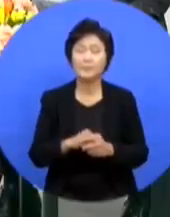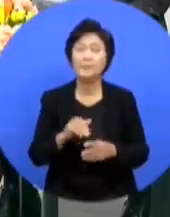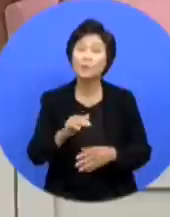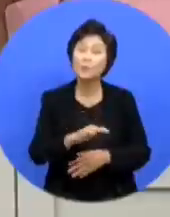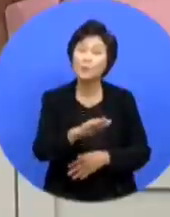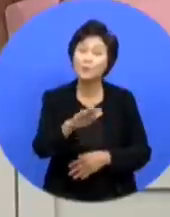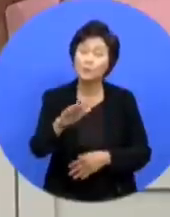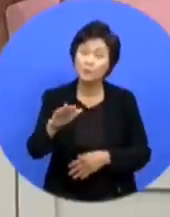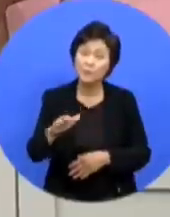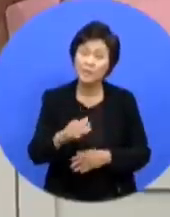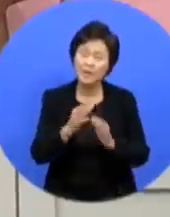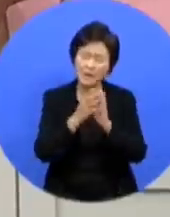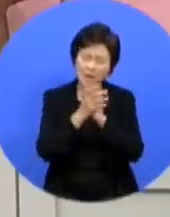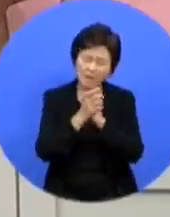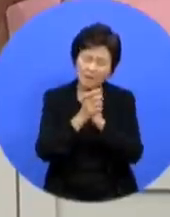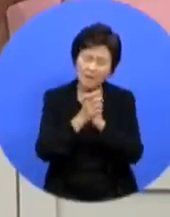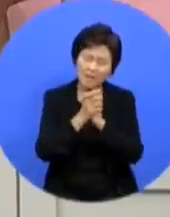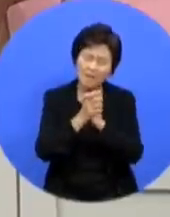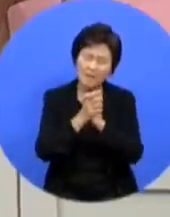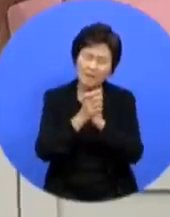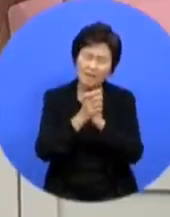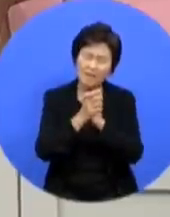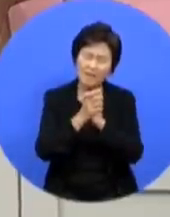우리가 기도하고 있다고.